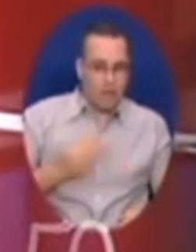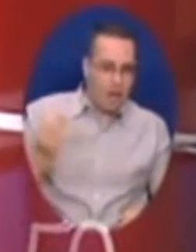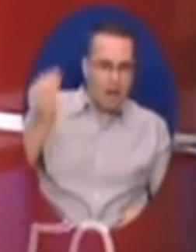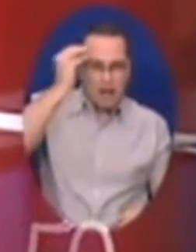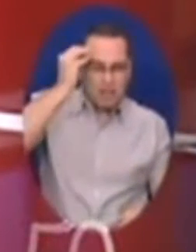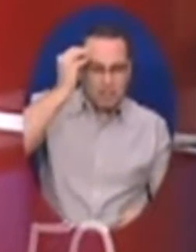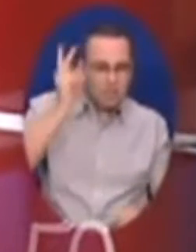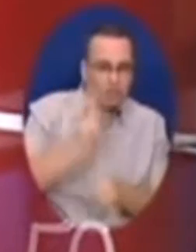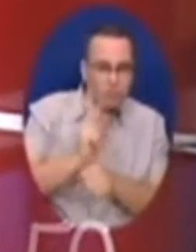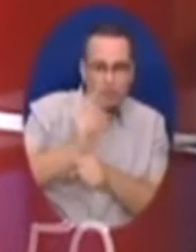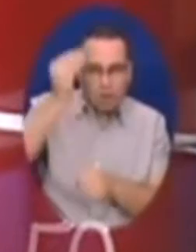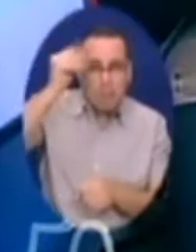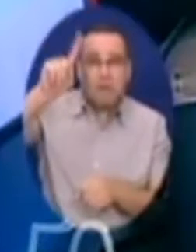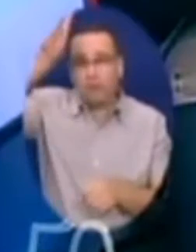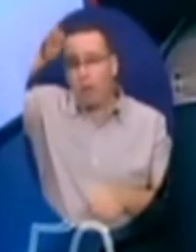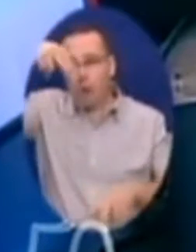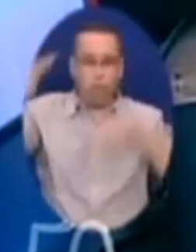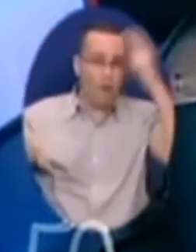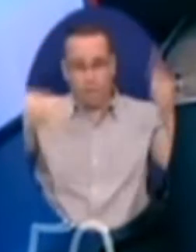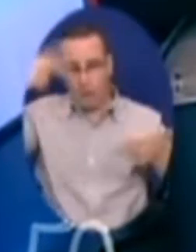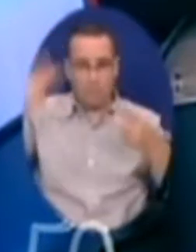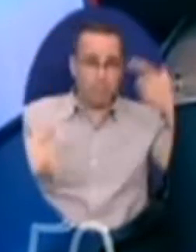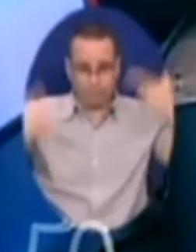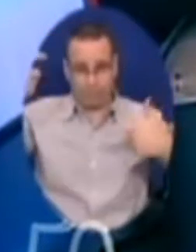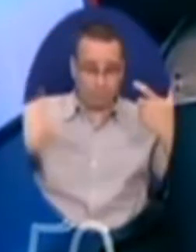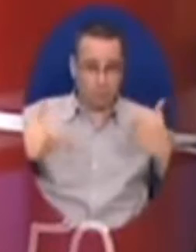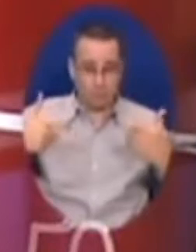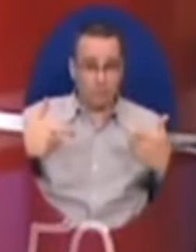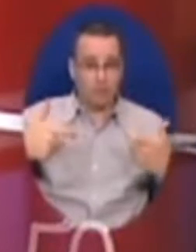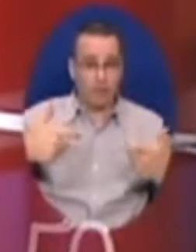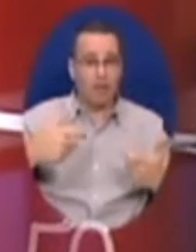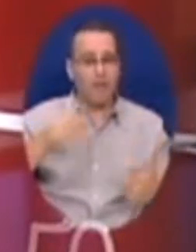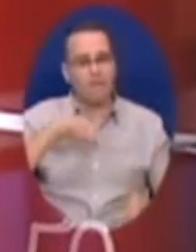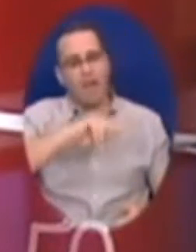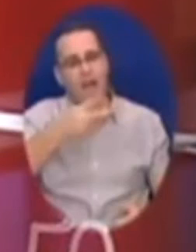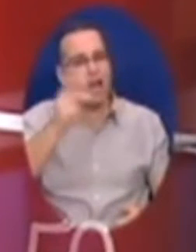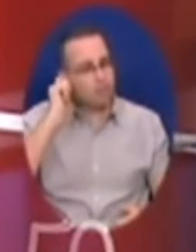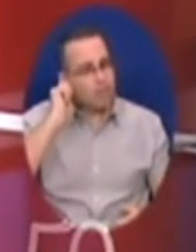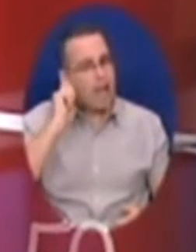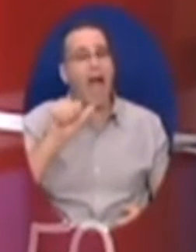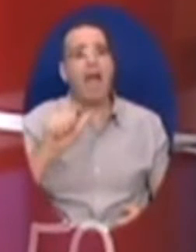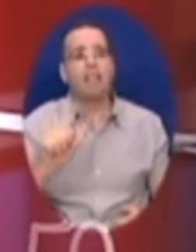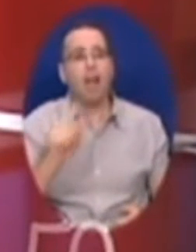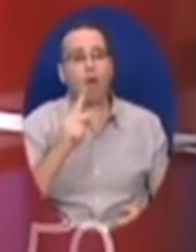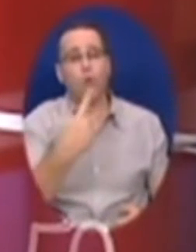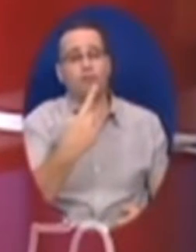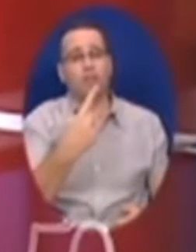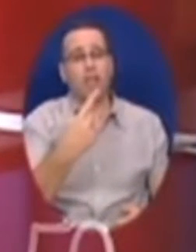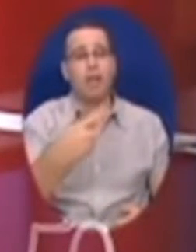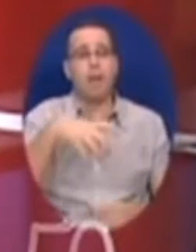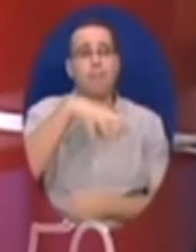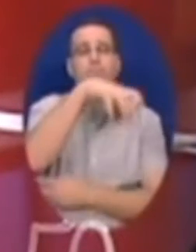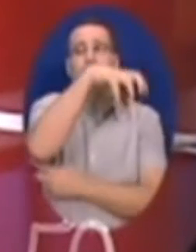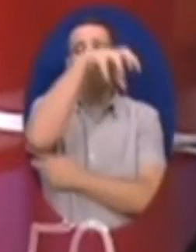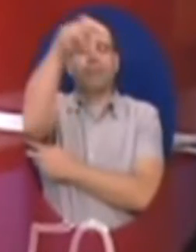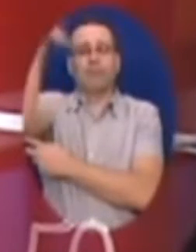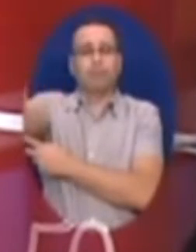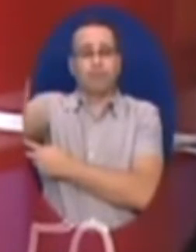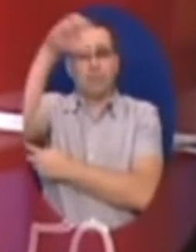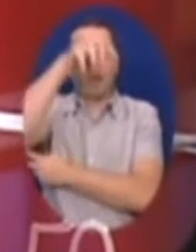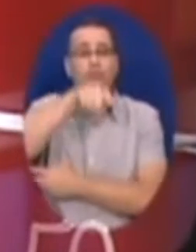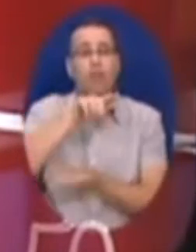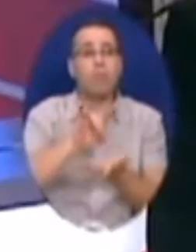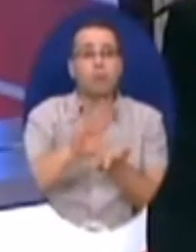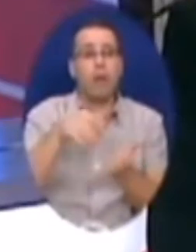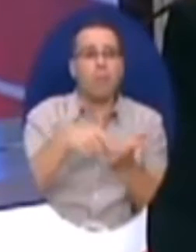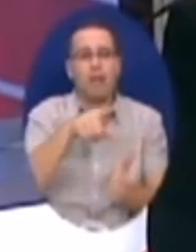הבניין שנופלים מהגגות בבניינים הללו. וקטי קרקולוב, מנופאית שפוטרה לאחרונה כי לטענתה סרבה